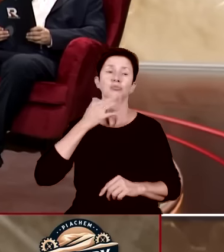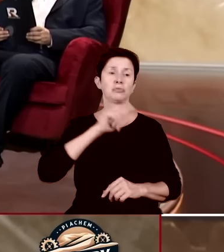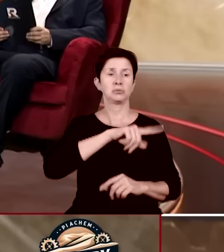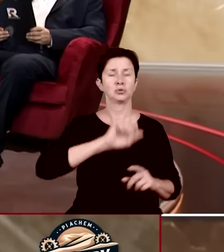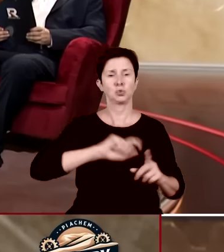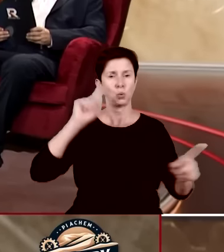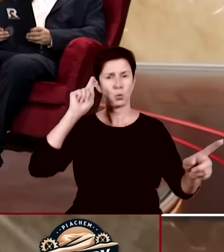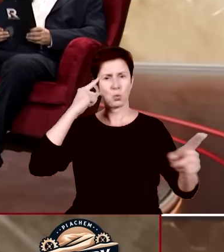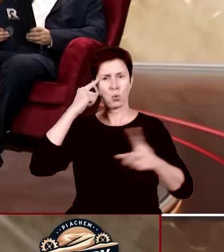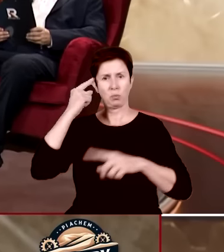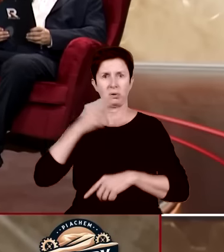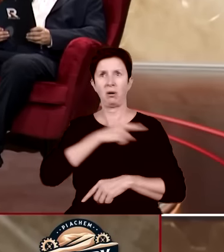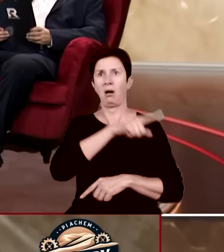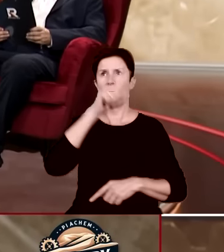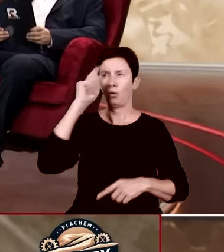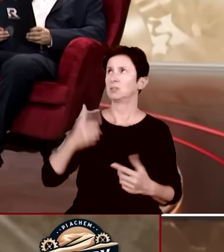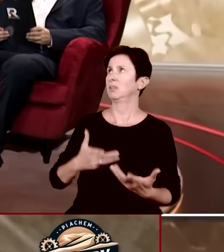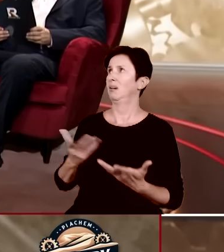i co teraz?